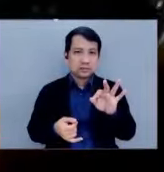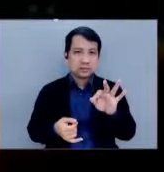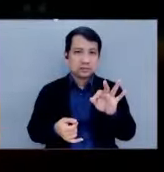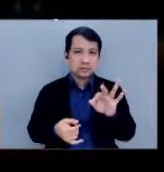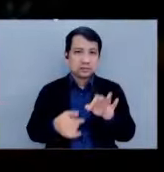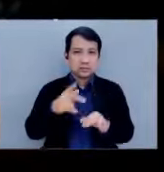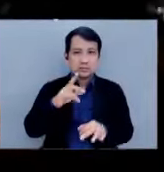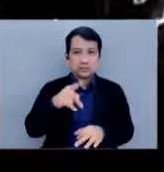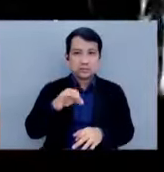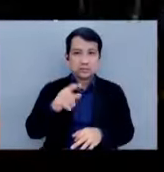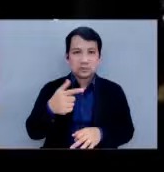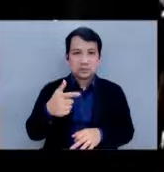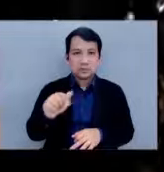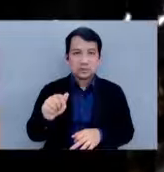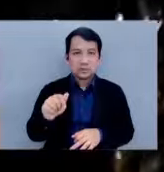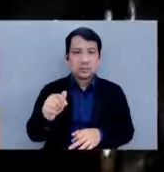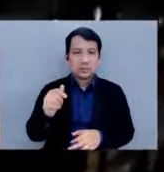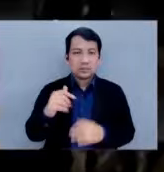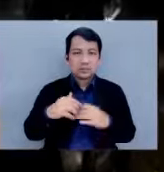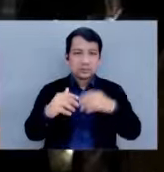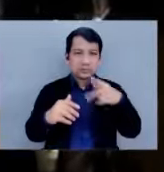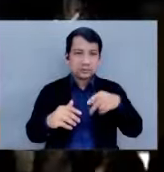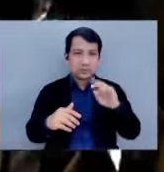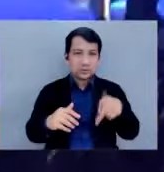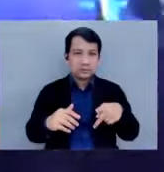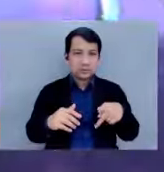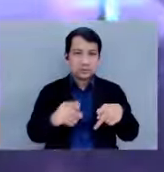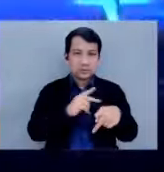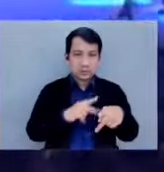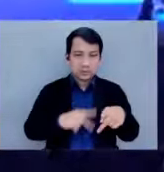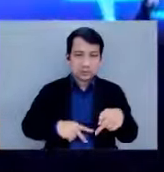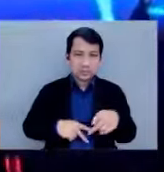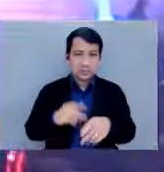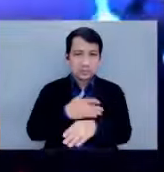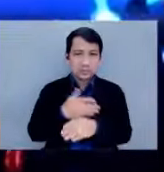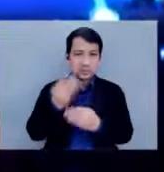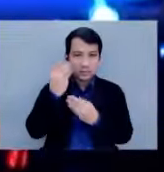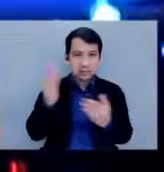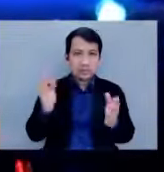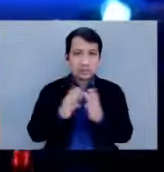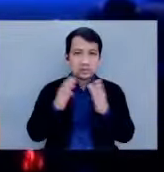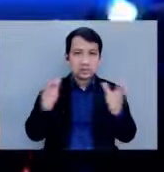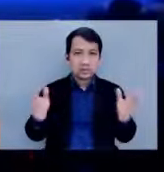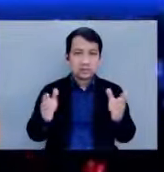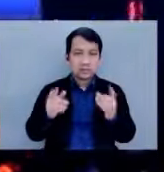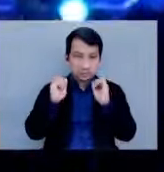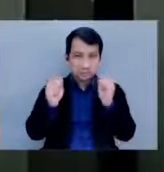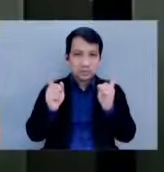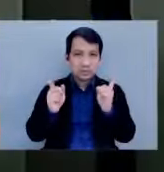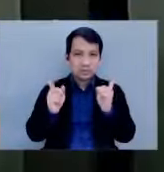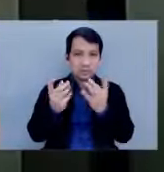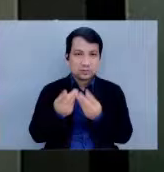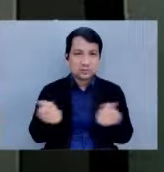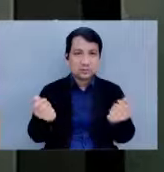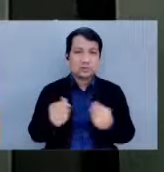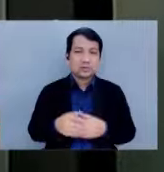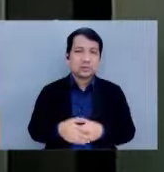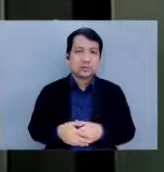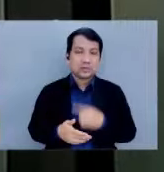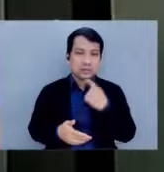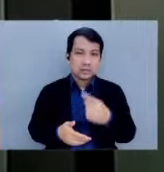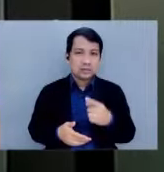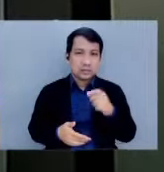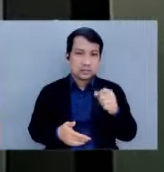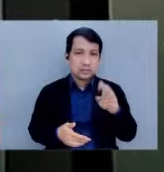Another milestone yan sa P-Pop Kings dahil itong concert na raw nila ang pinakamabilis na na-sold out. Speaking of